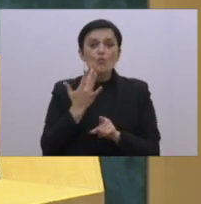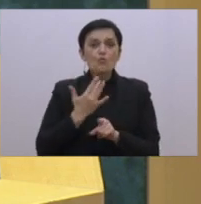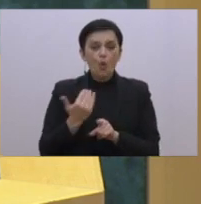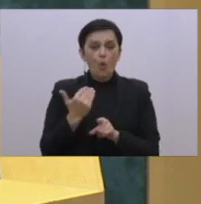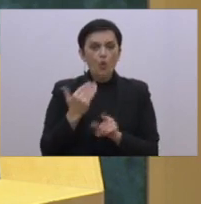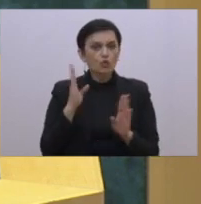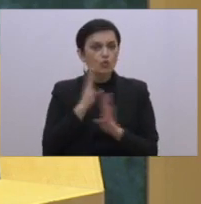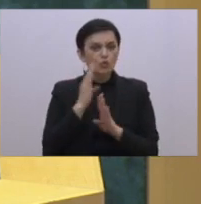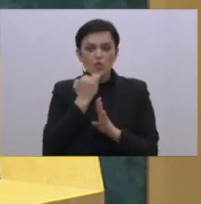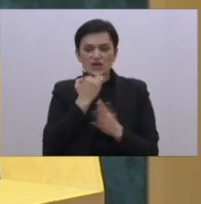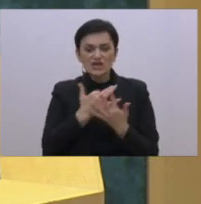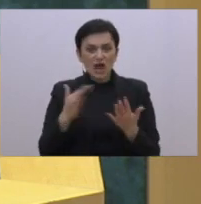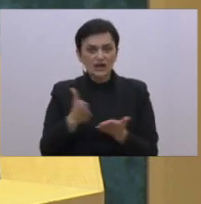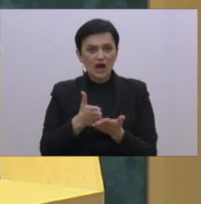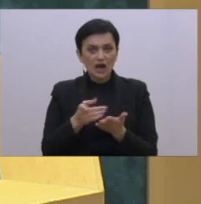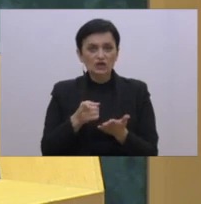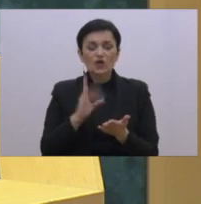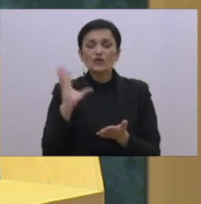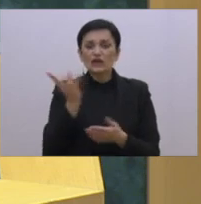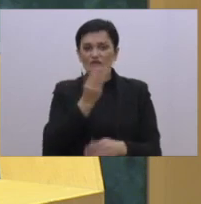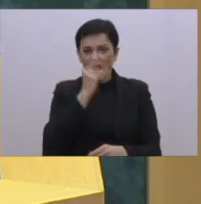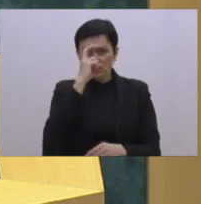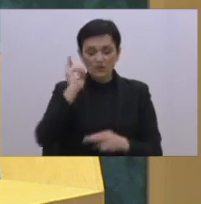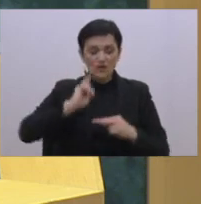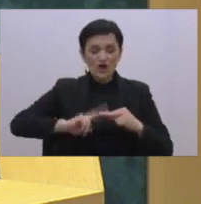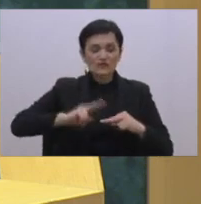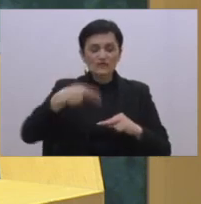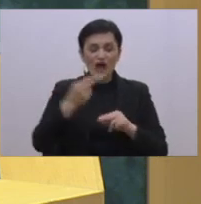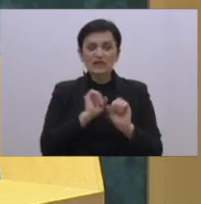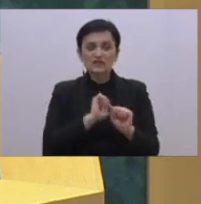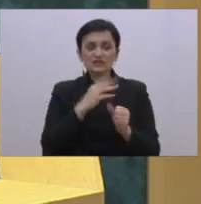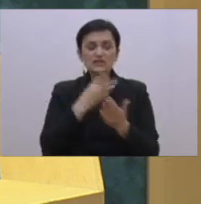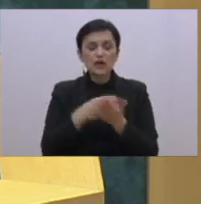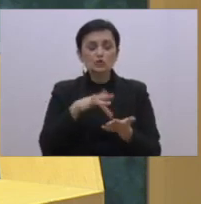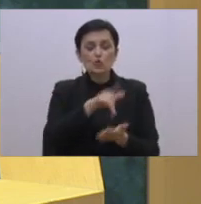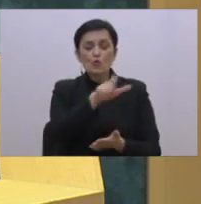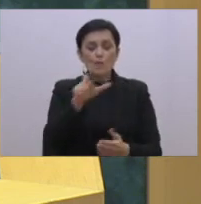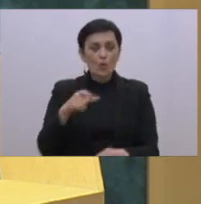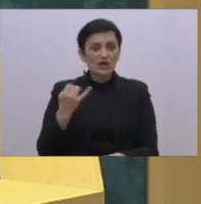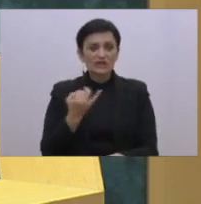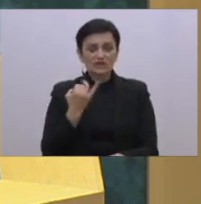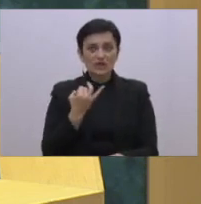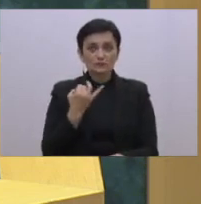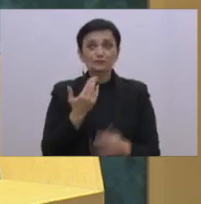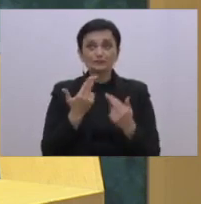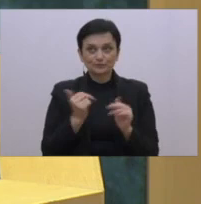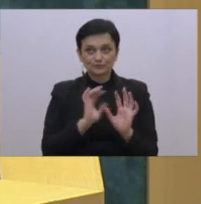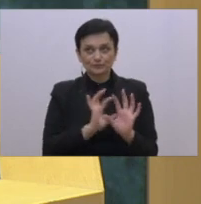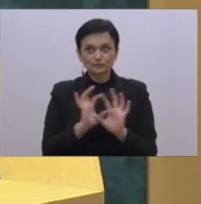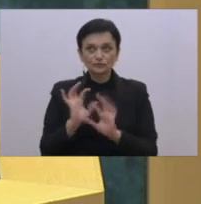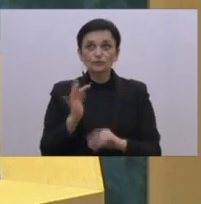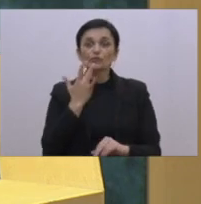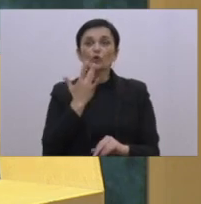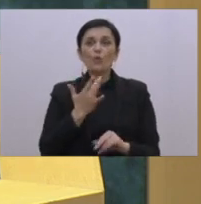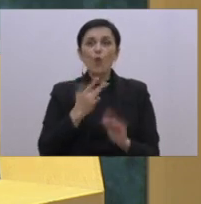ბუნებრივ იარაღად იქცა. ყველა სახელმწიფო ზვალია დაიცვას საკუთარი მოქალაქეების ინტერესები და უზრუნველყოს